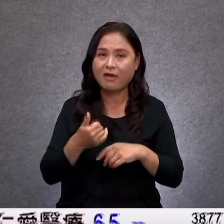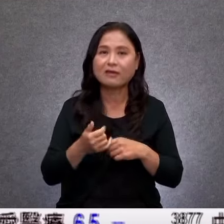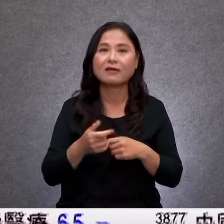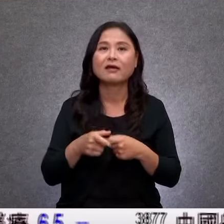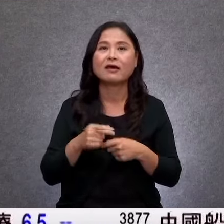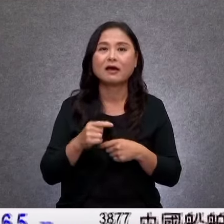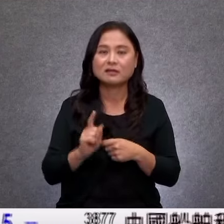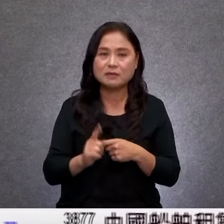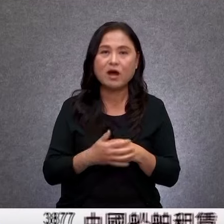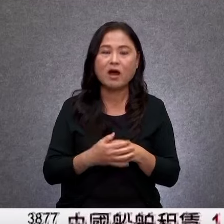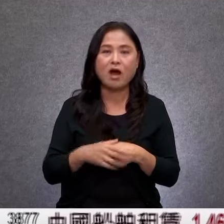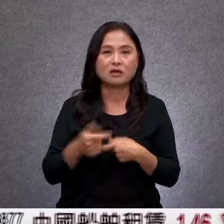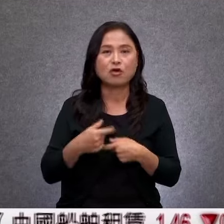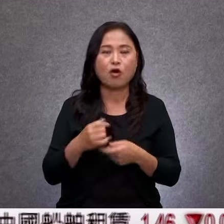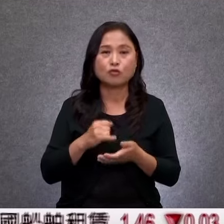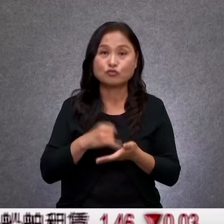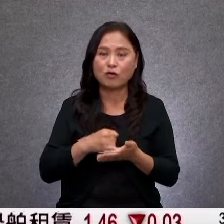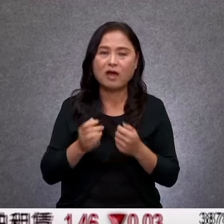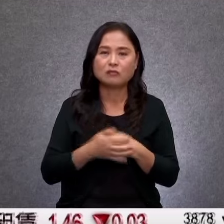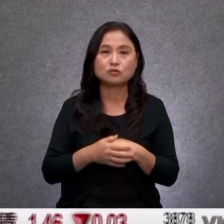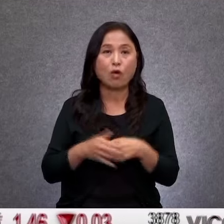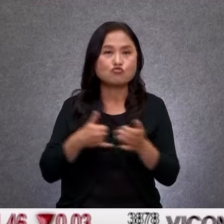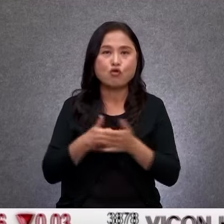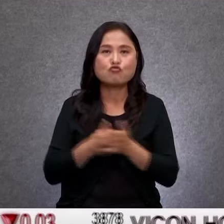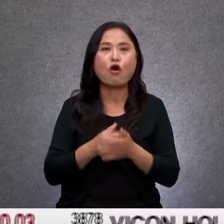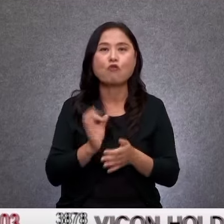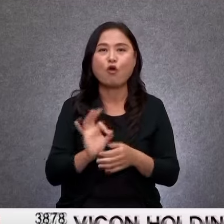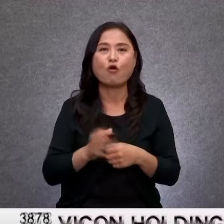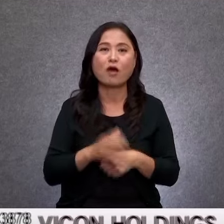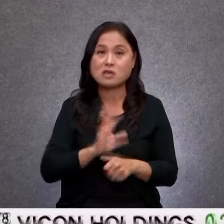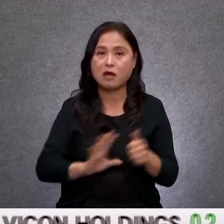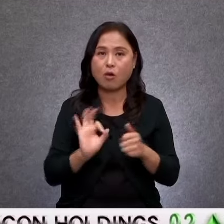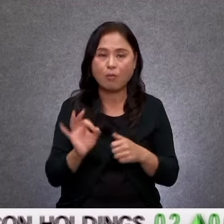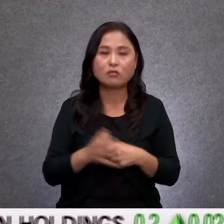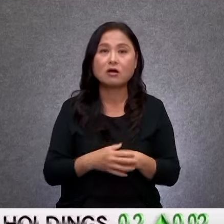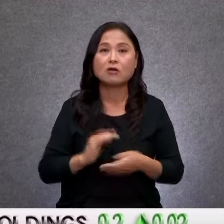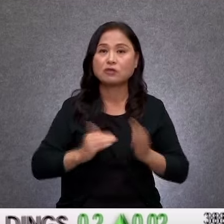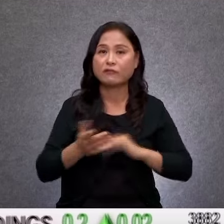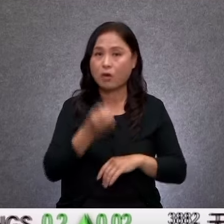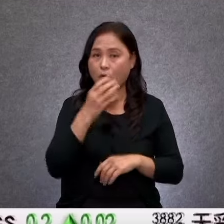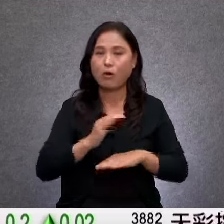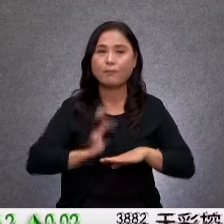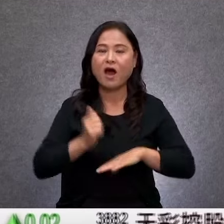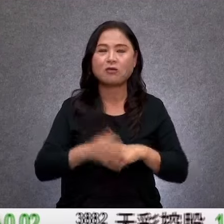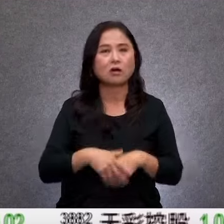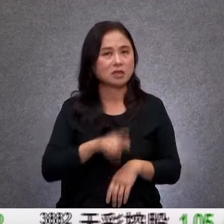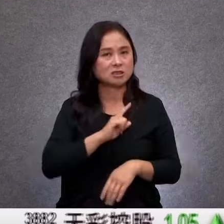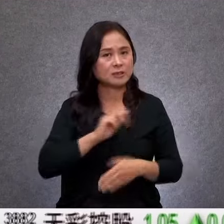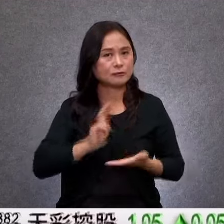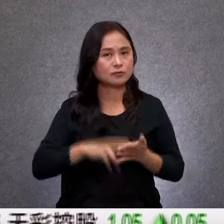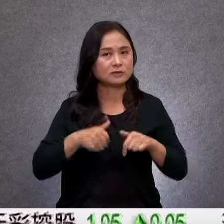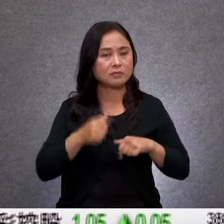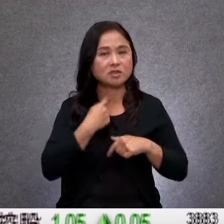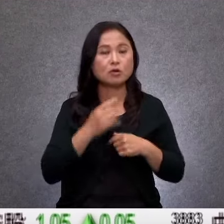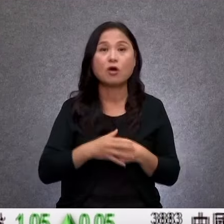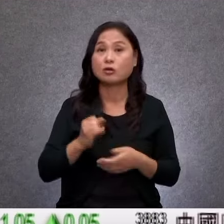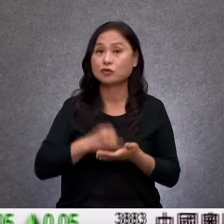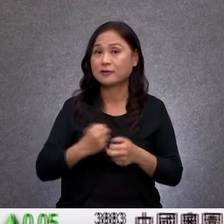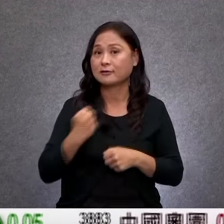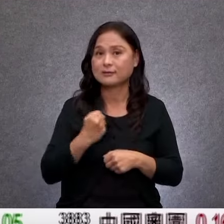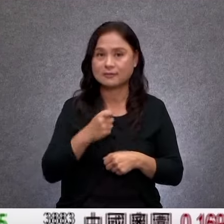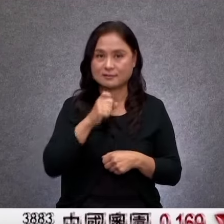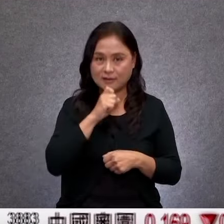我哋想吸引嘅人才嚟講，呢個一定唔會係一個障礙。 反而咧，我覺得咧，香港嘅優勢，我哋要對自己有信